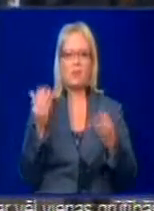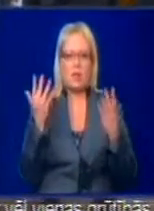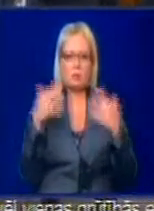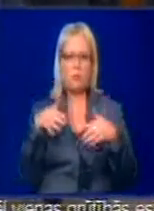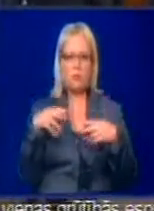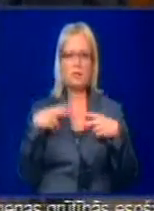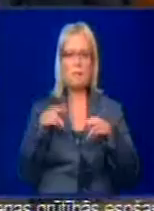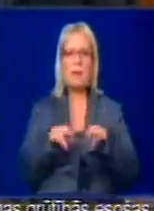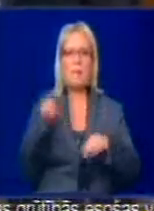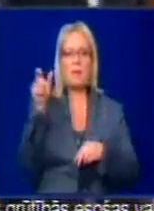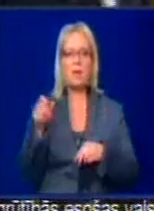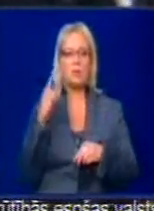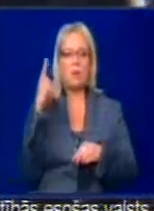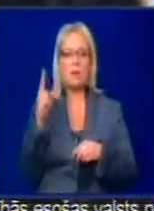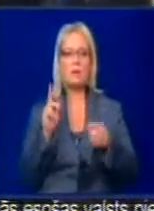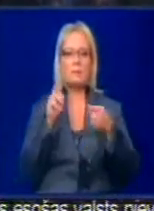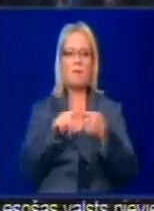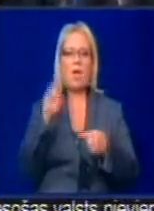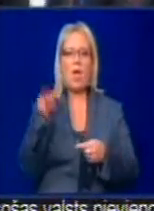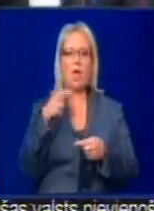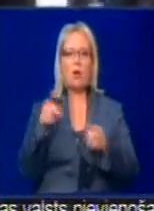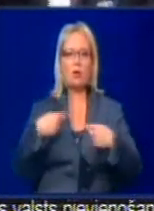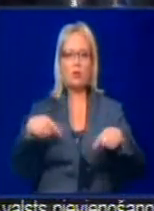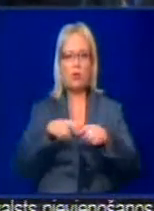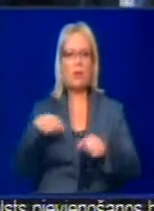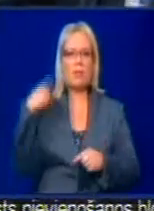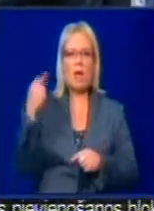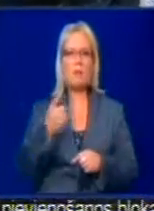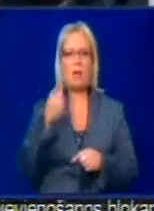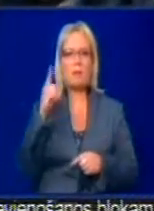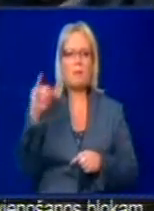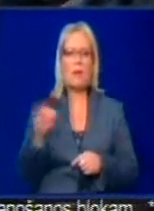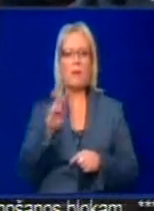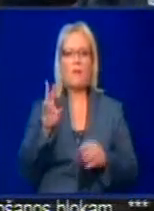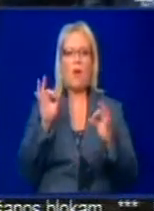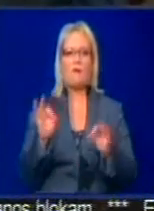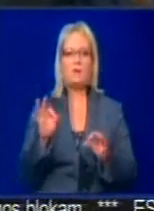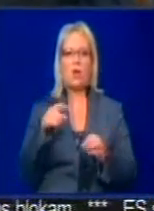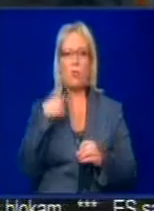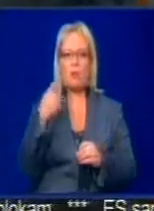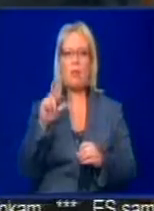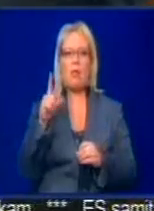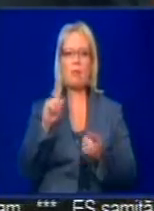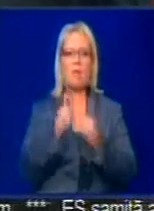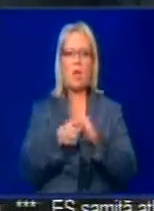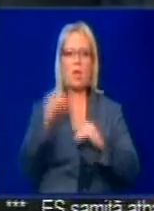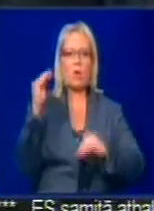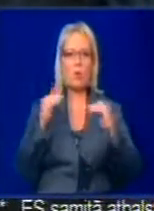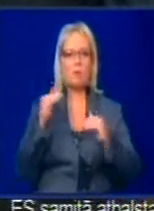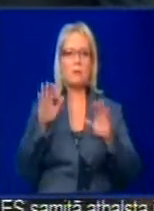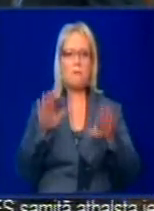politikas. Premjers solīja, ka pēc pievienošanās Eirozonai nākamā gada 1. Janvārī oficiāli noteiktais lata mājiņas kurs